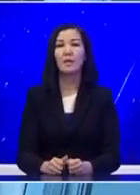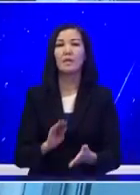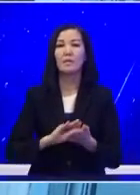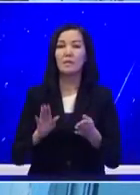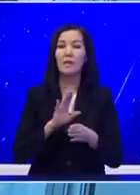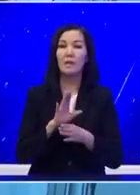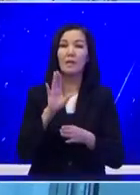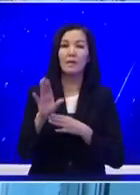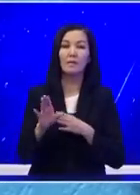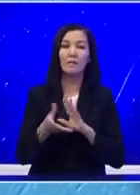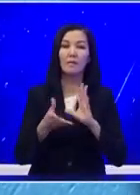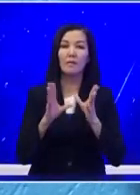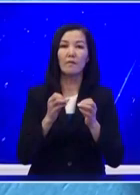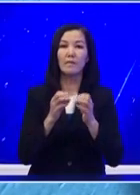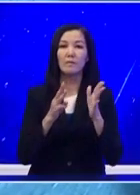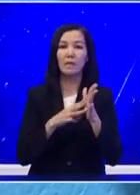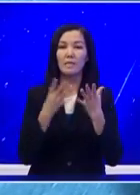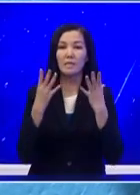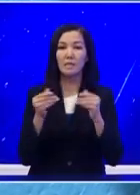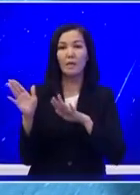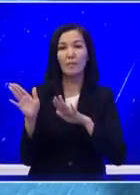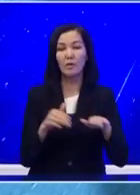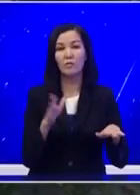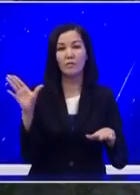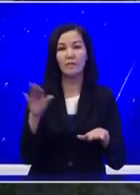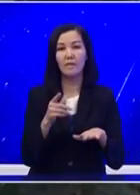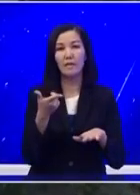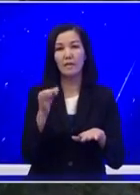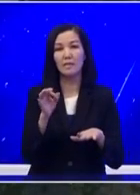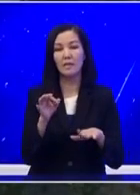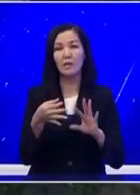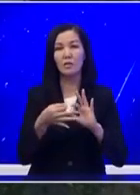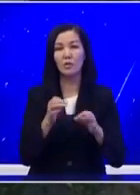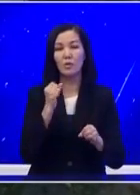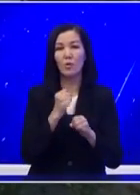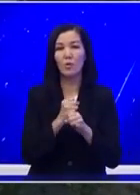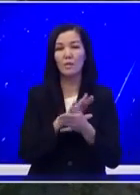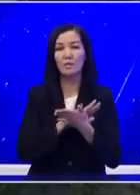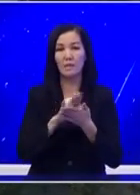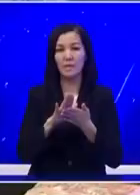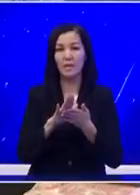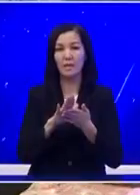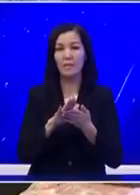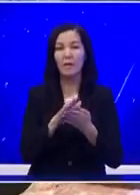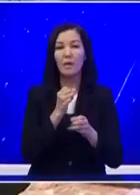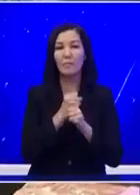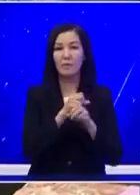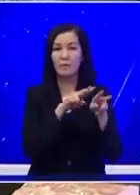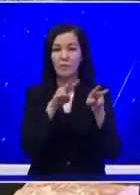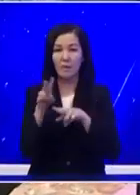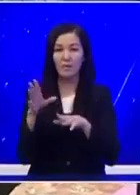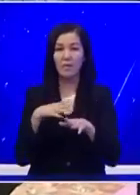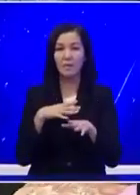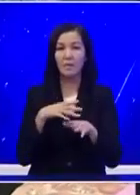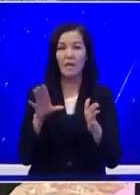подачи газа в дом прошло всего 18 дней. Все работы газовики проводили строго согласно санитарным нормам. Отметим, заявка на подключение подается либо